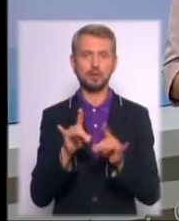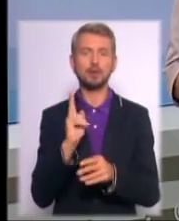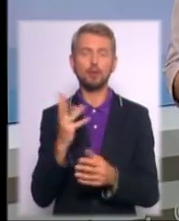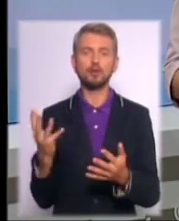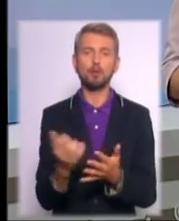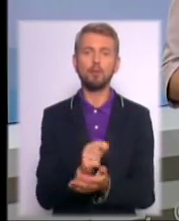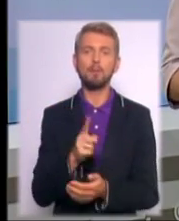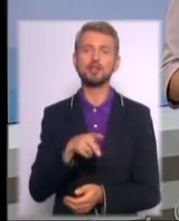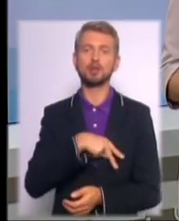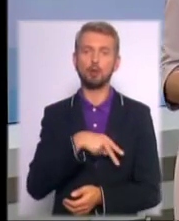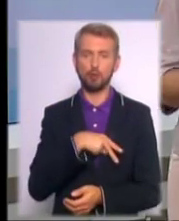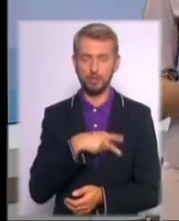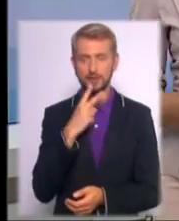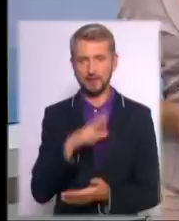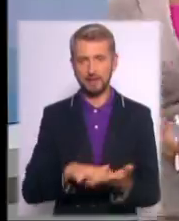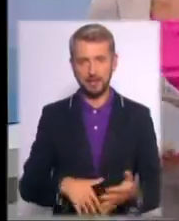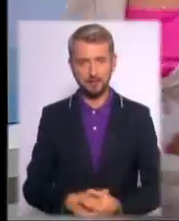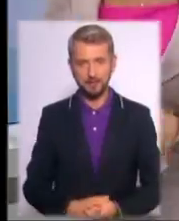нагороду. Новини спорту за кілька секунд.